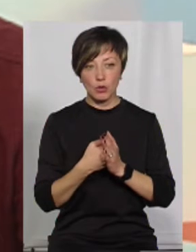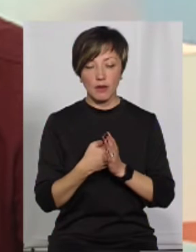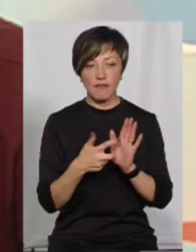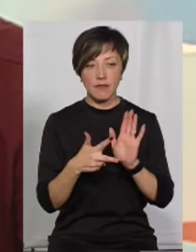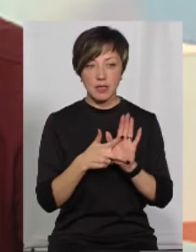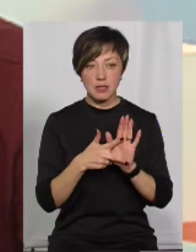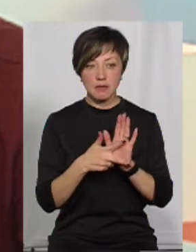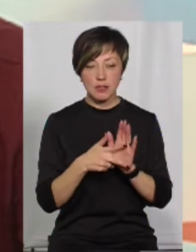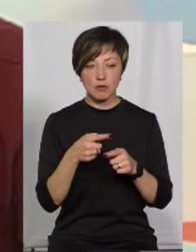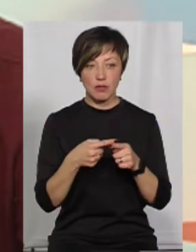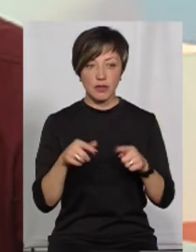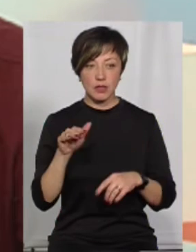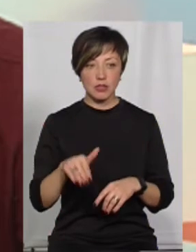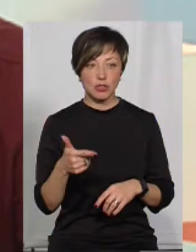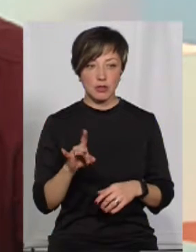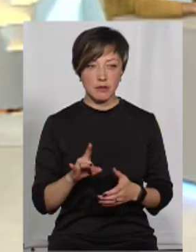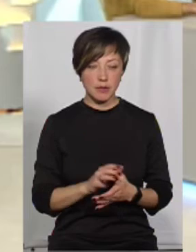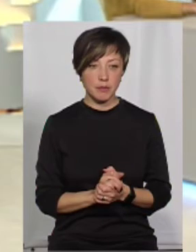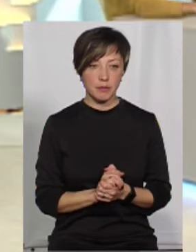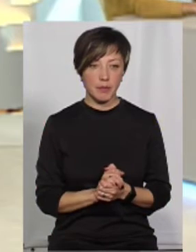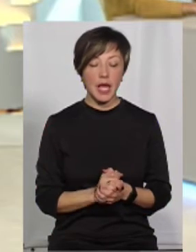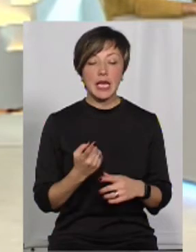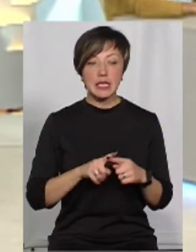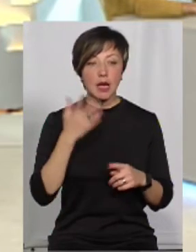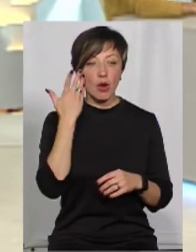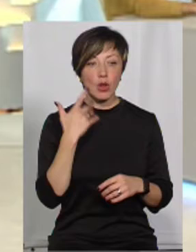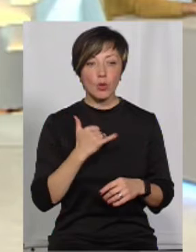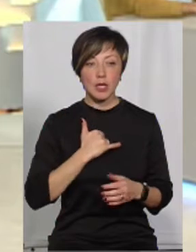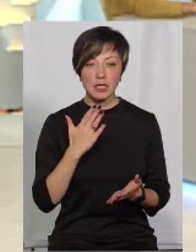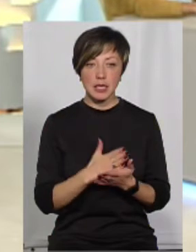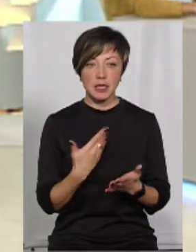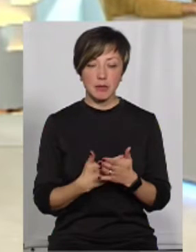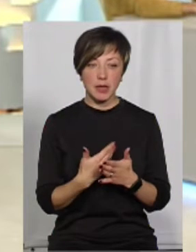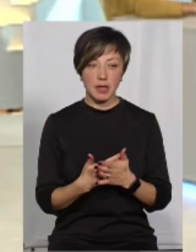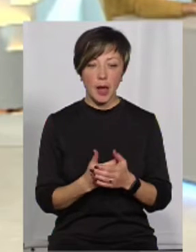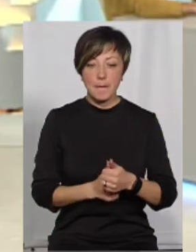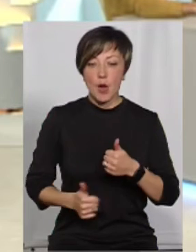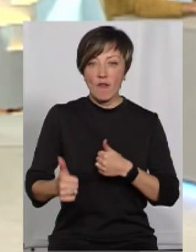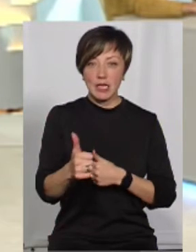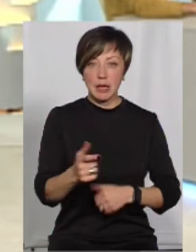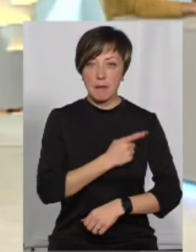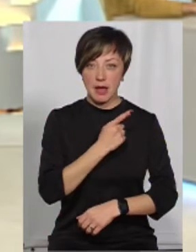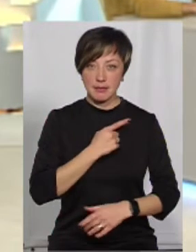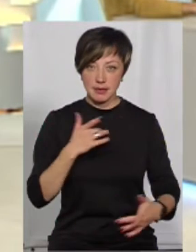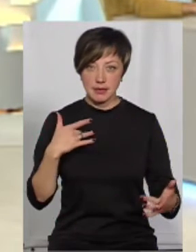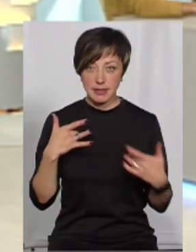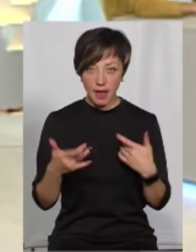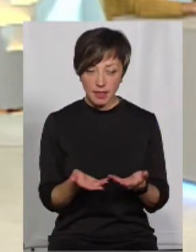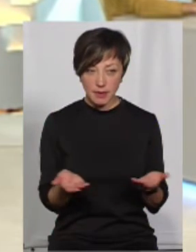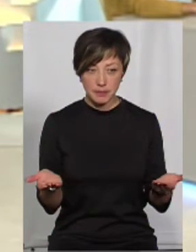десь 8-8,5 тисяч гривень. Це коли в нас є, наприклад, є провідний майстер сцени,